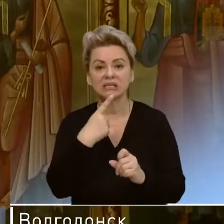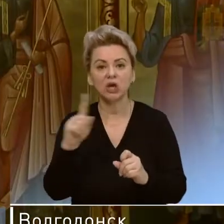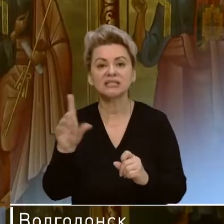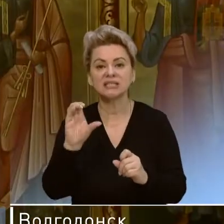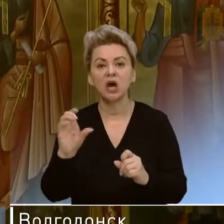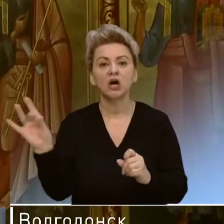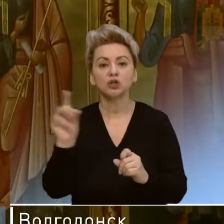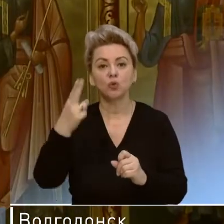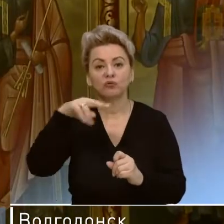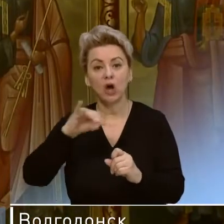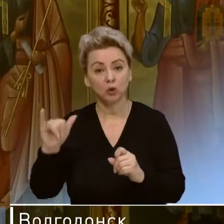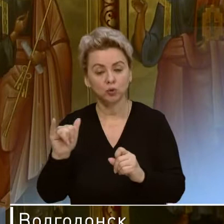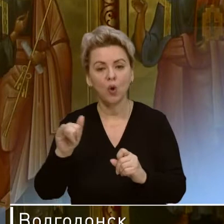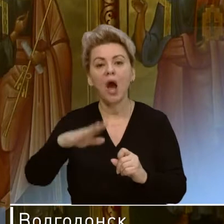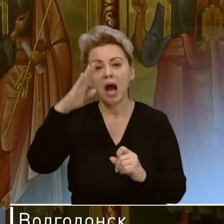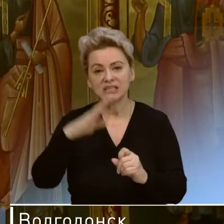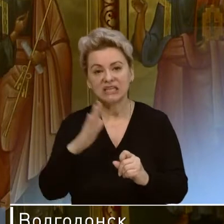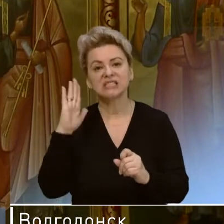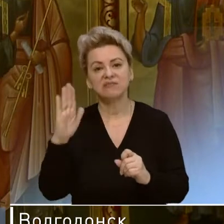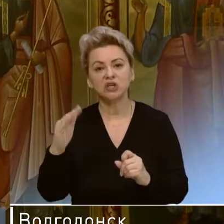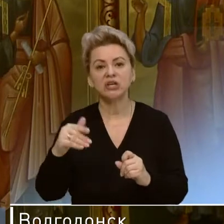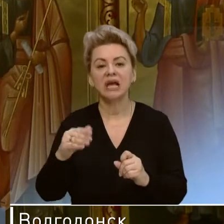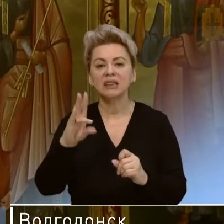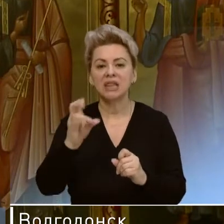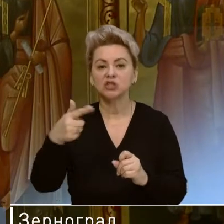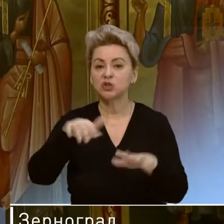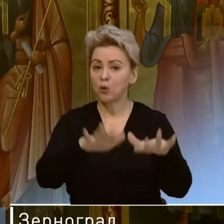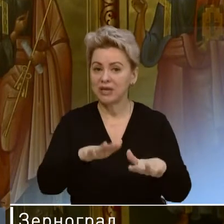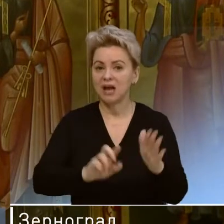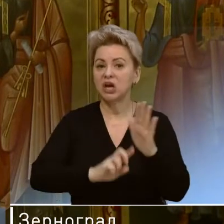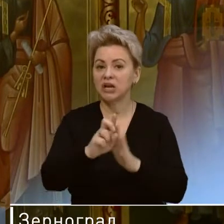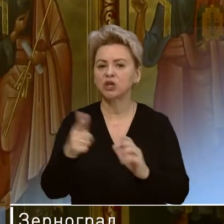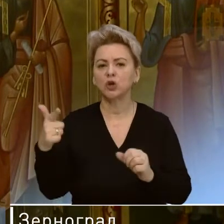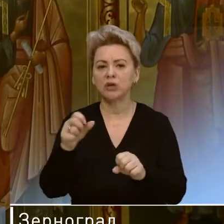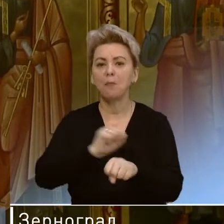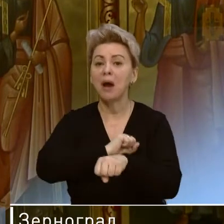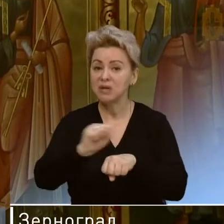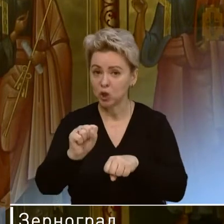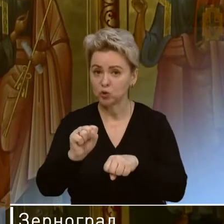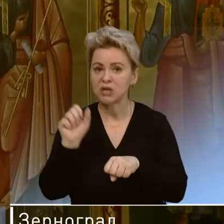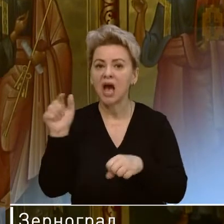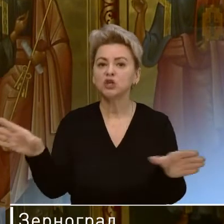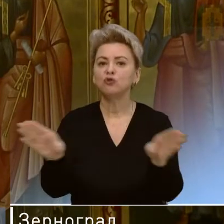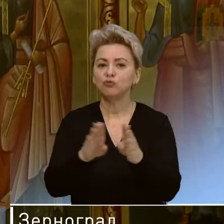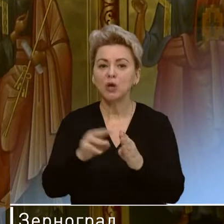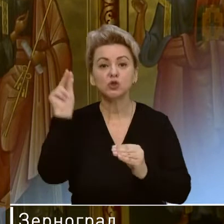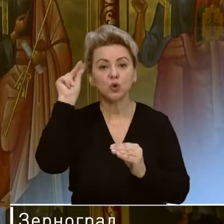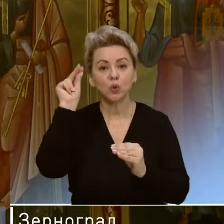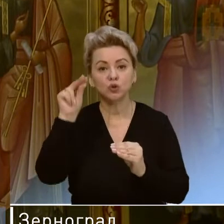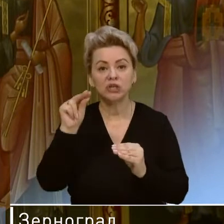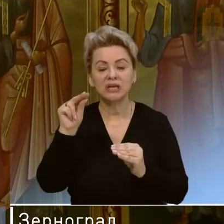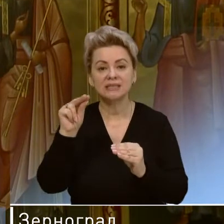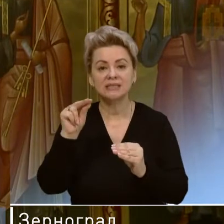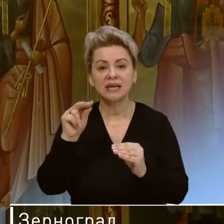с Ростова-на-Дону, отец Валерий, настоятель храма Георгия Победоносца, вот, они вместе учились в